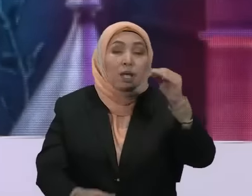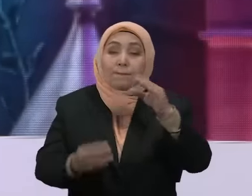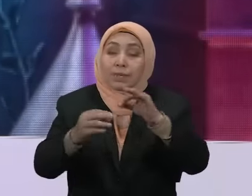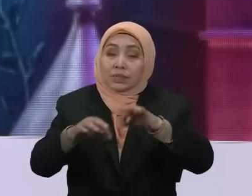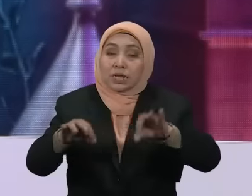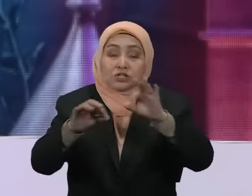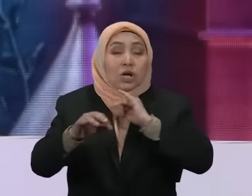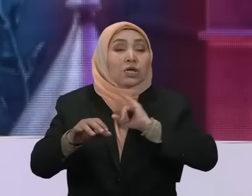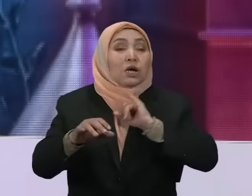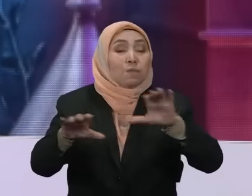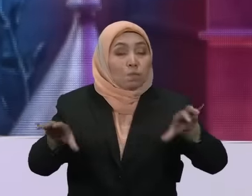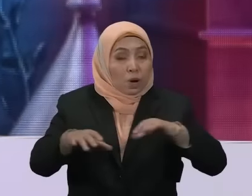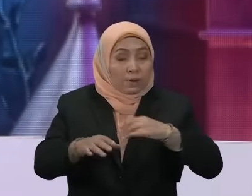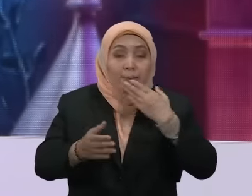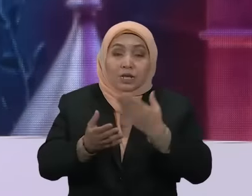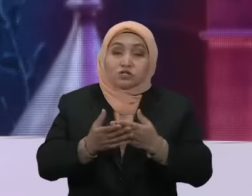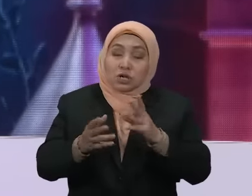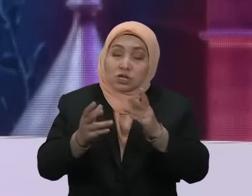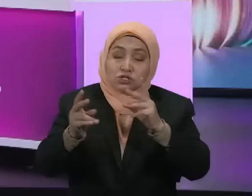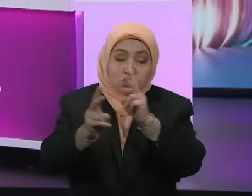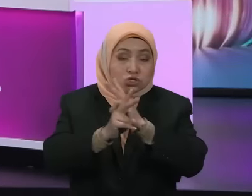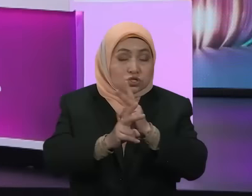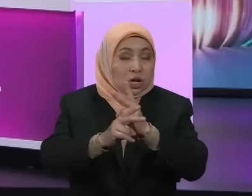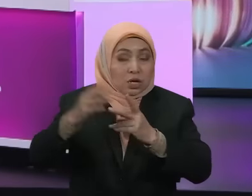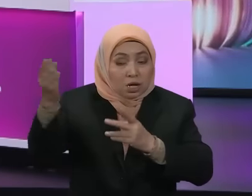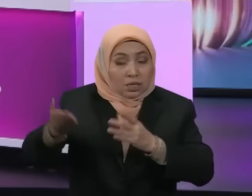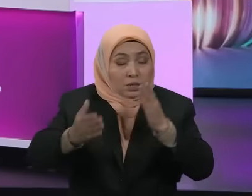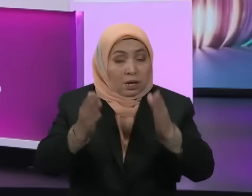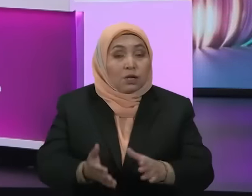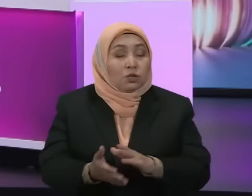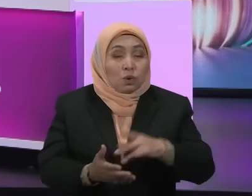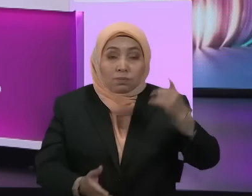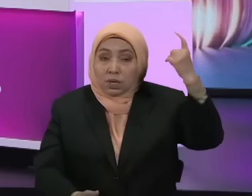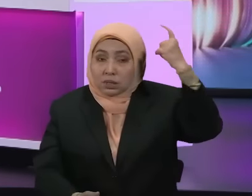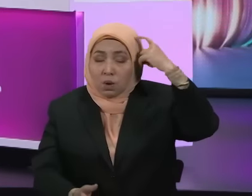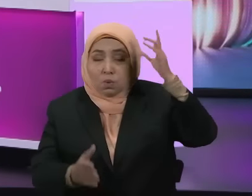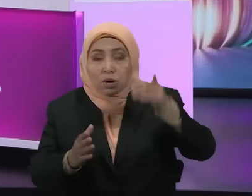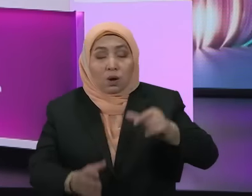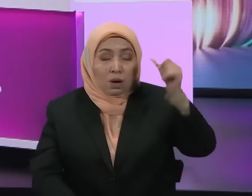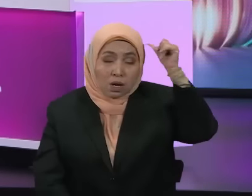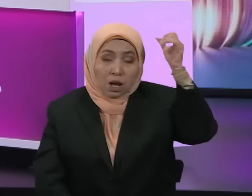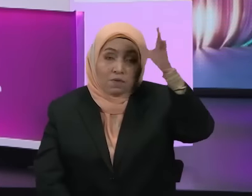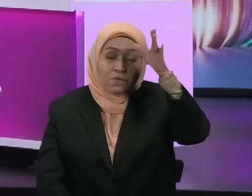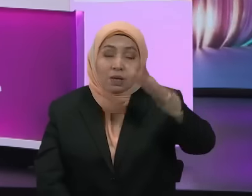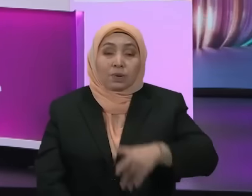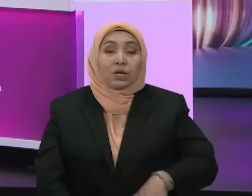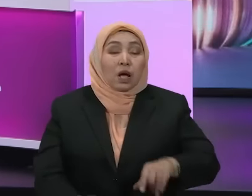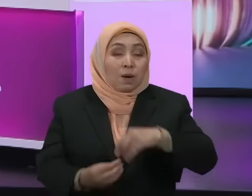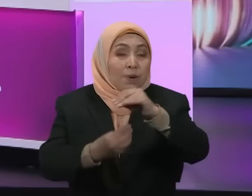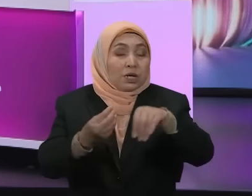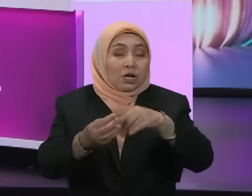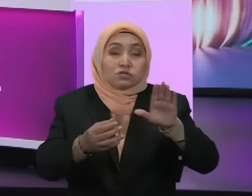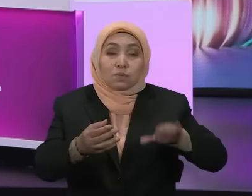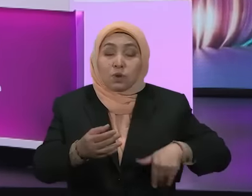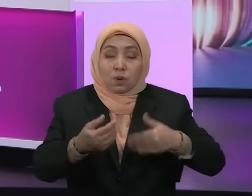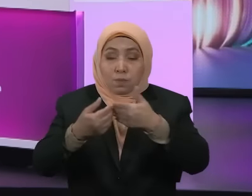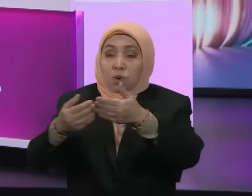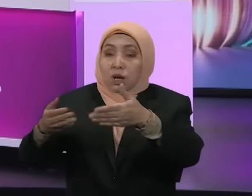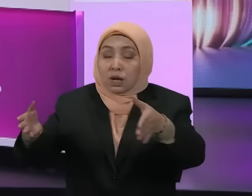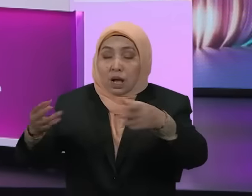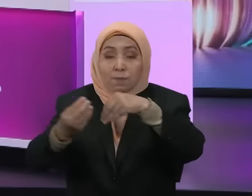baik. Yang penting saya jaga tetamu. Itu mindset yang ada pada orang-orang musyrik Mekah pada waktu sebelum Fathu Mekah tersebut. Jadi